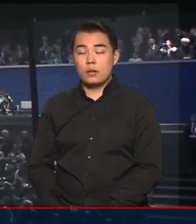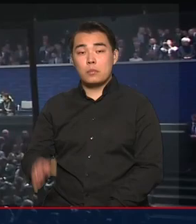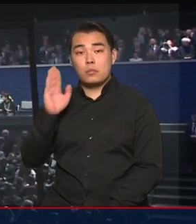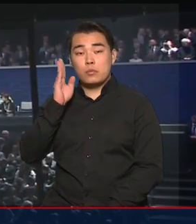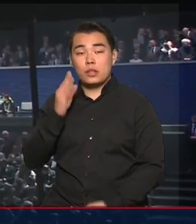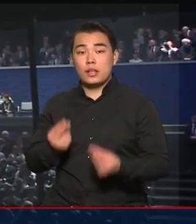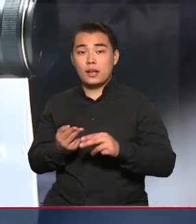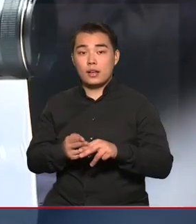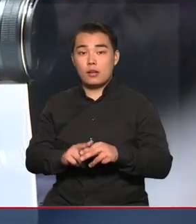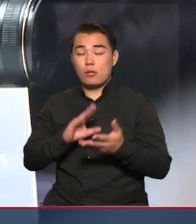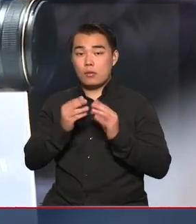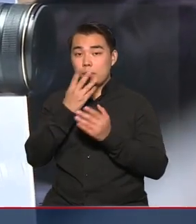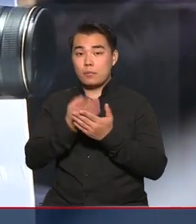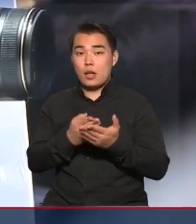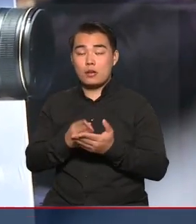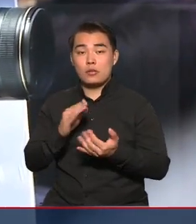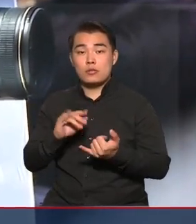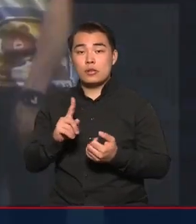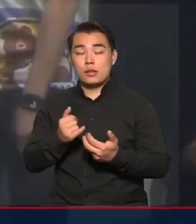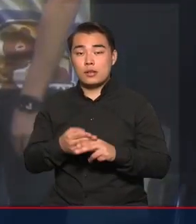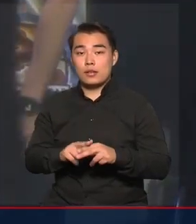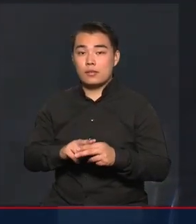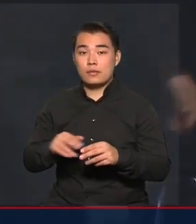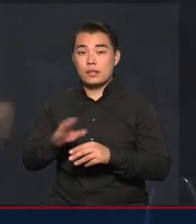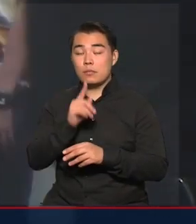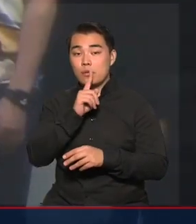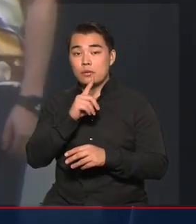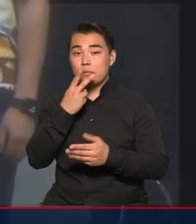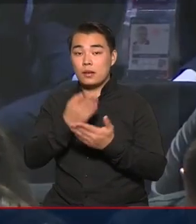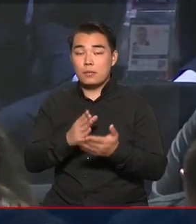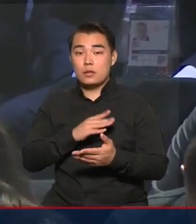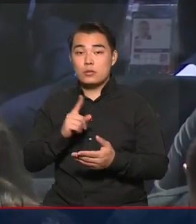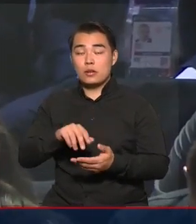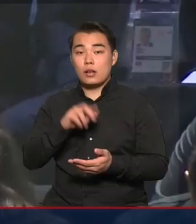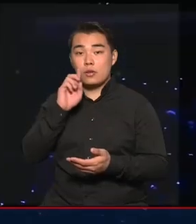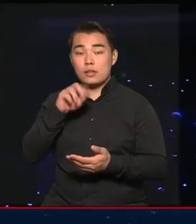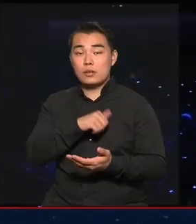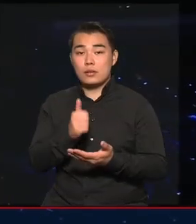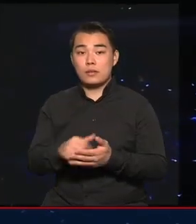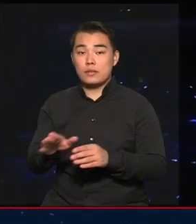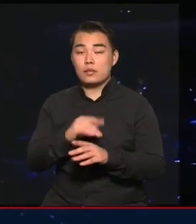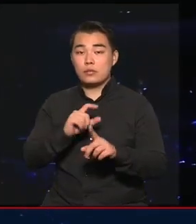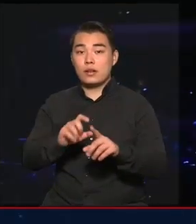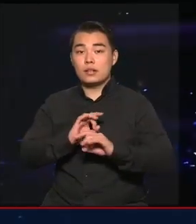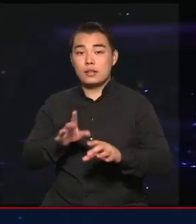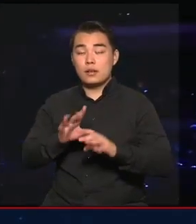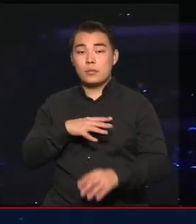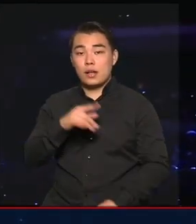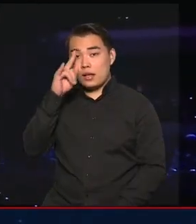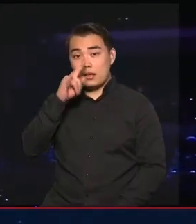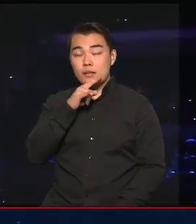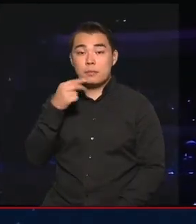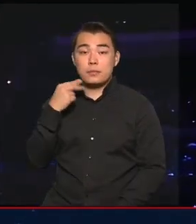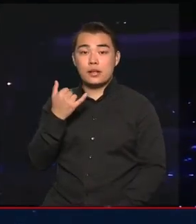Болашақтың ойындары шымылдығын түрген соң салтанатты іс-шараның мәртебелі меймандары, мінбердегі мемлекеттердің басшылары сөз алды. Қазақстан президенті Қасым